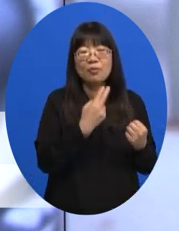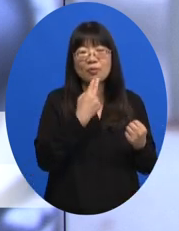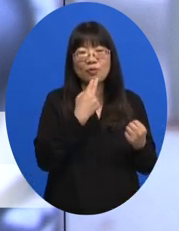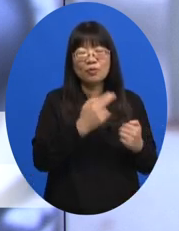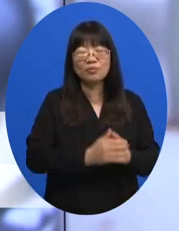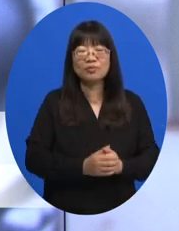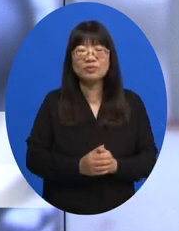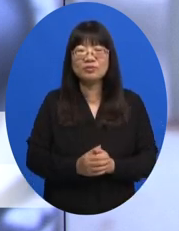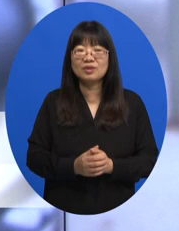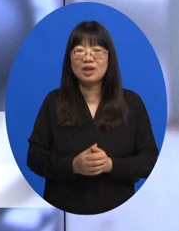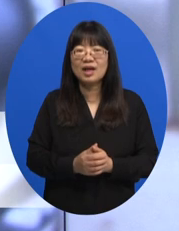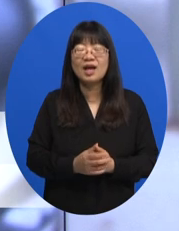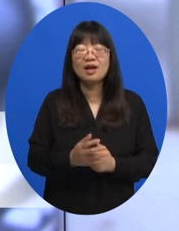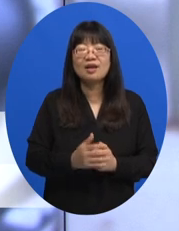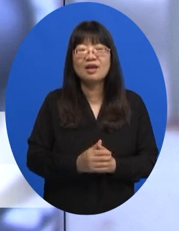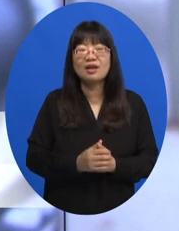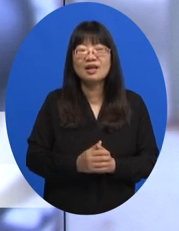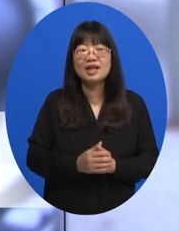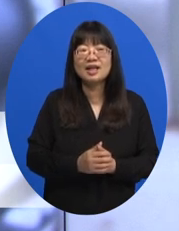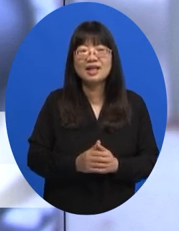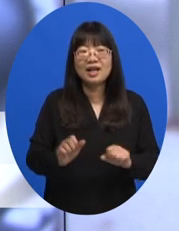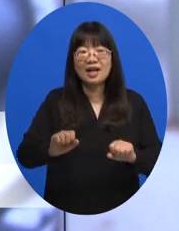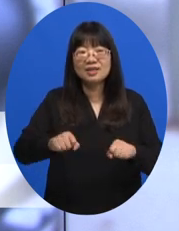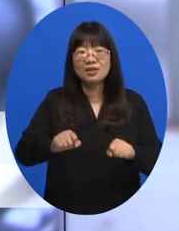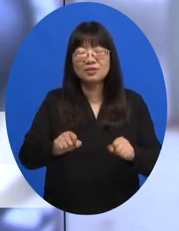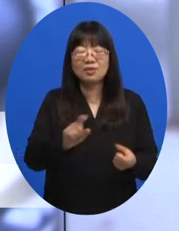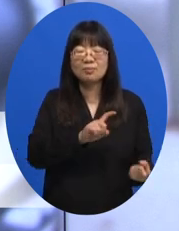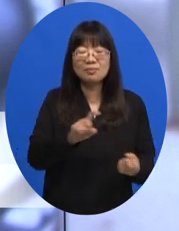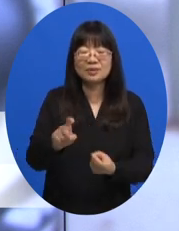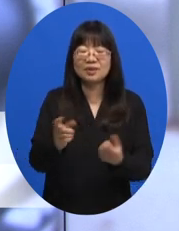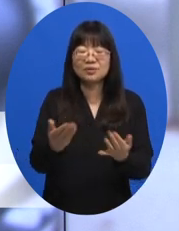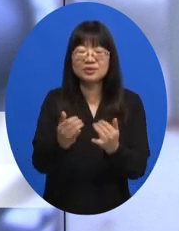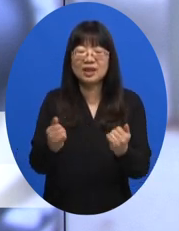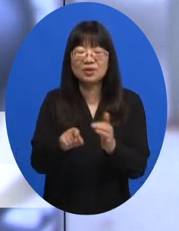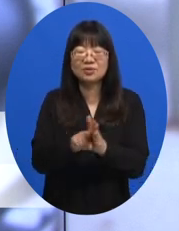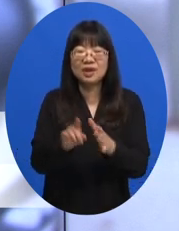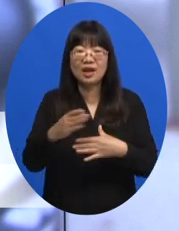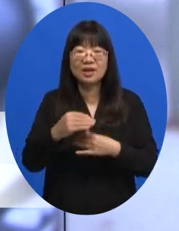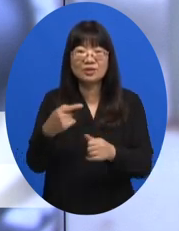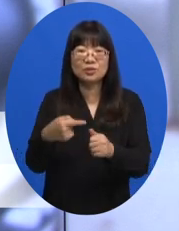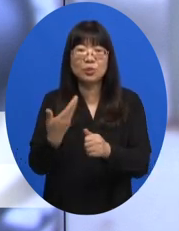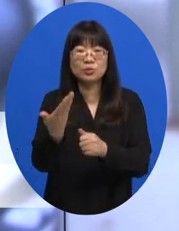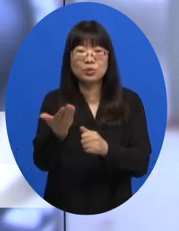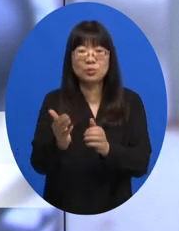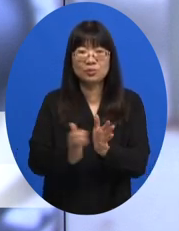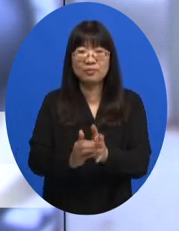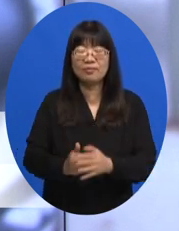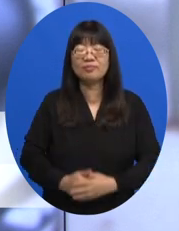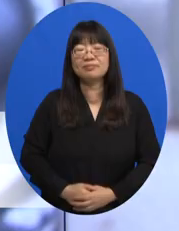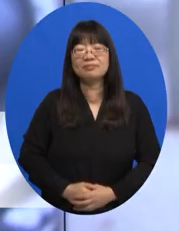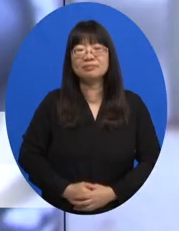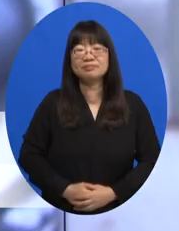경기도가 이런 점을 보완하기 위해 이륜차 배달 노동자를 위한 안전 교육을 실시했습니다. 서문영 기자가 다녀왔습니다.